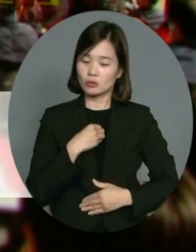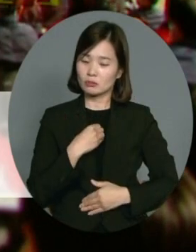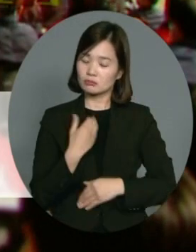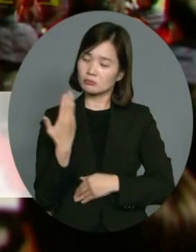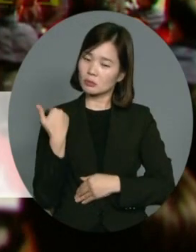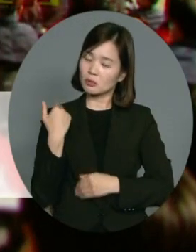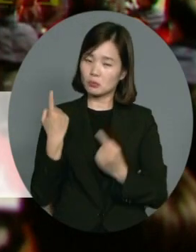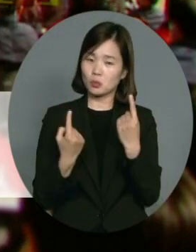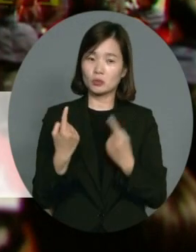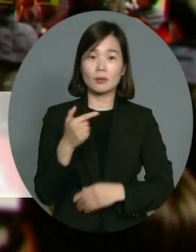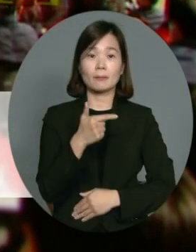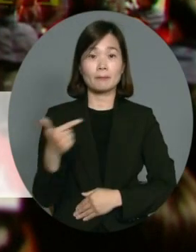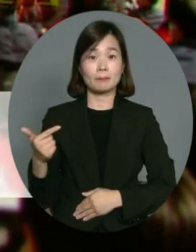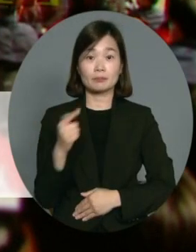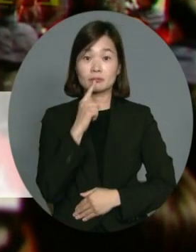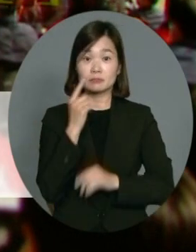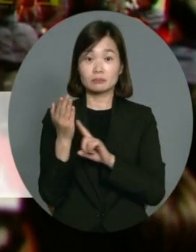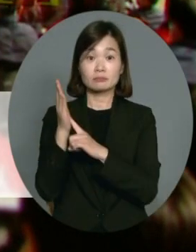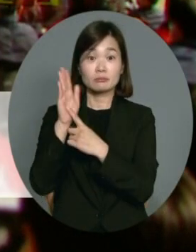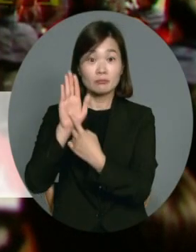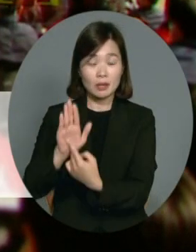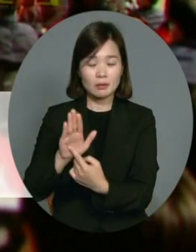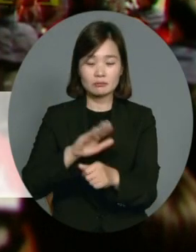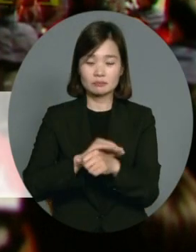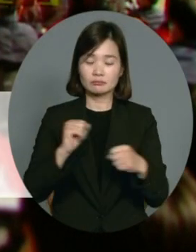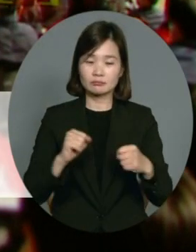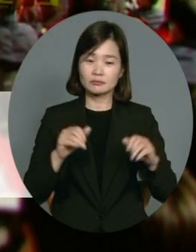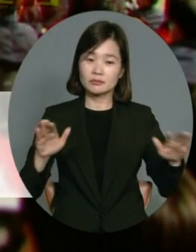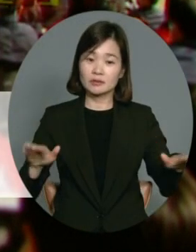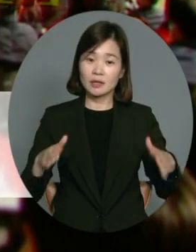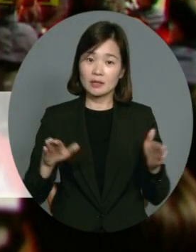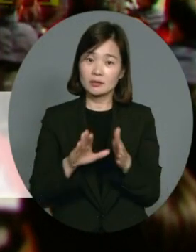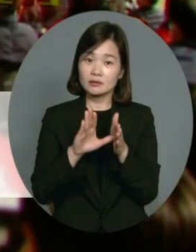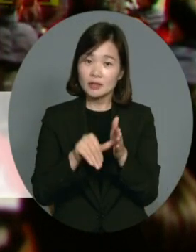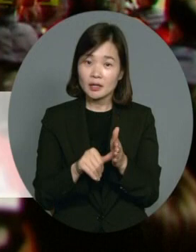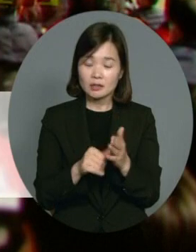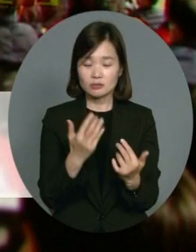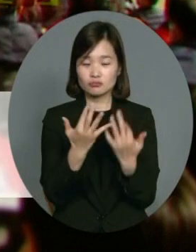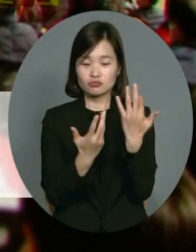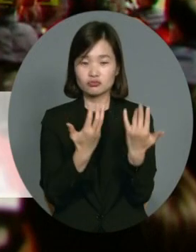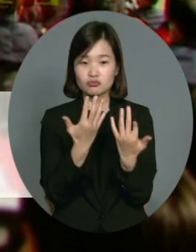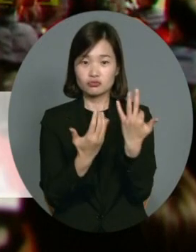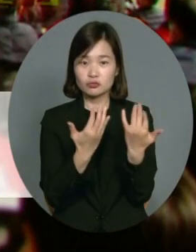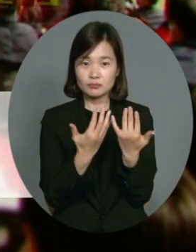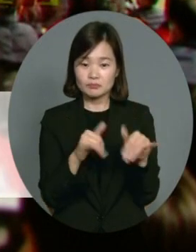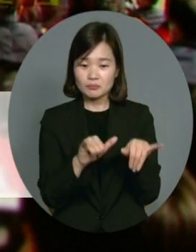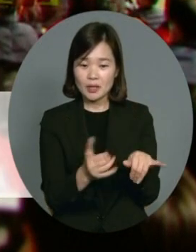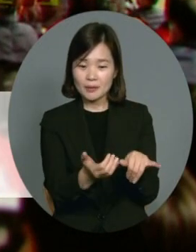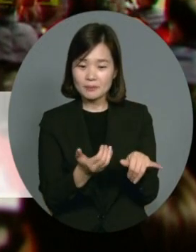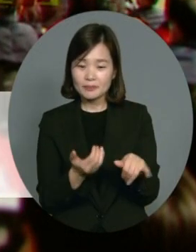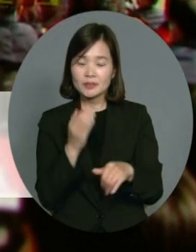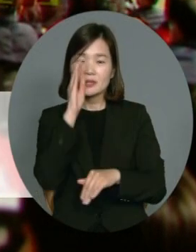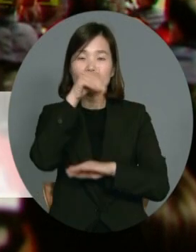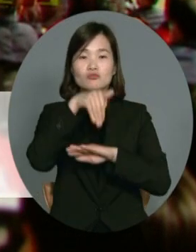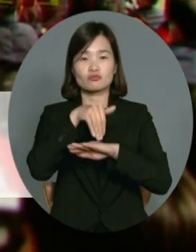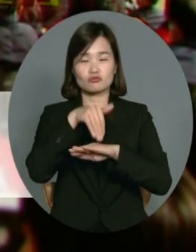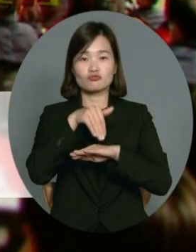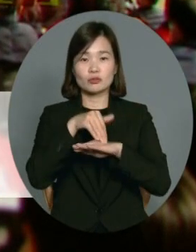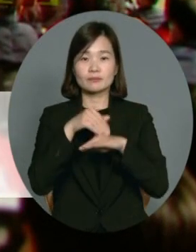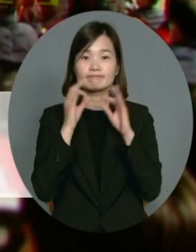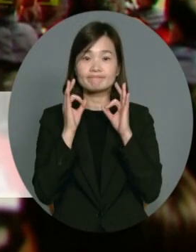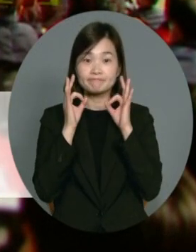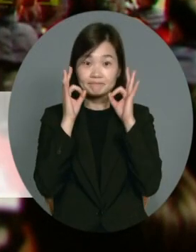높다고 전망했는데요. 경상북도는 가을철 산불에 대비해서 대형 산불 진화 훈련을